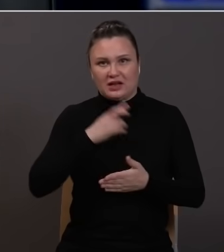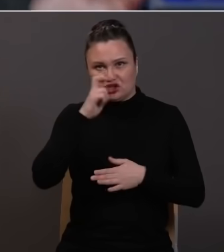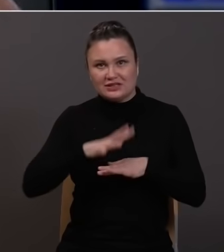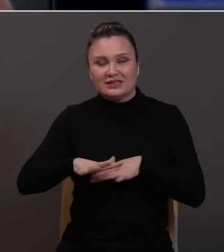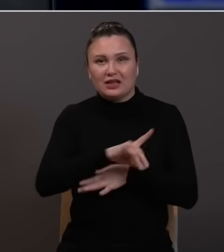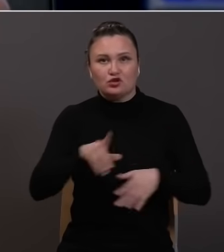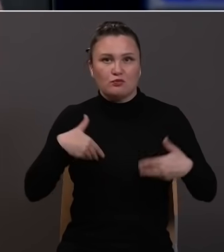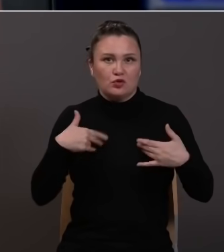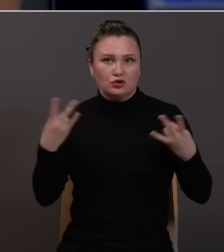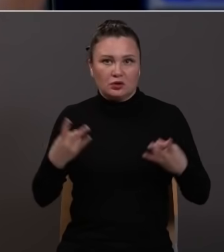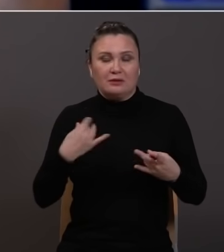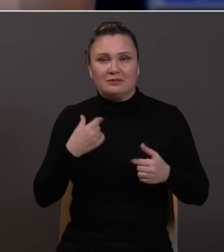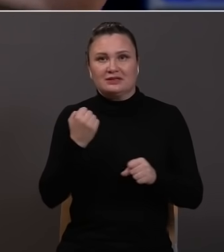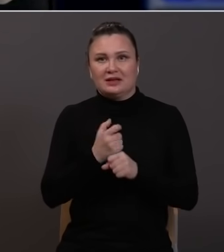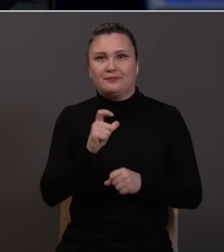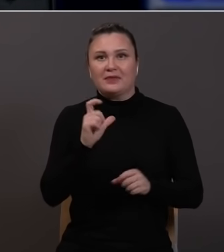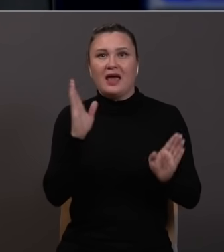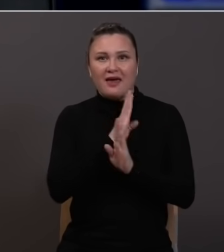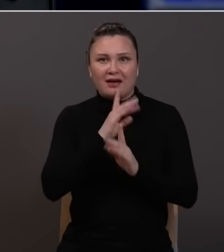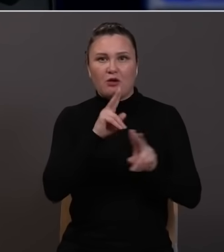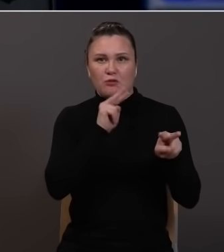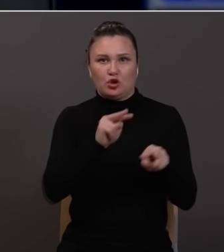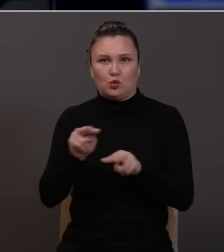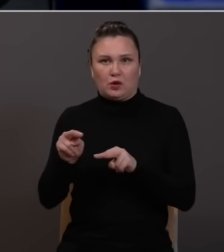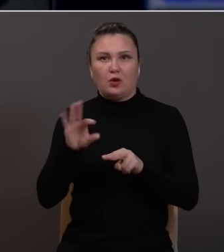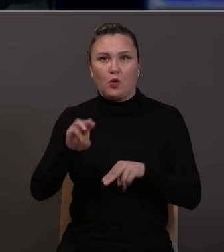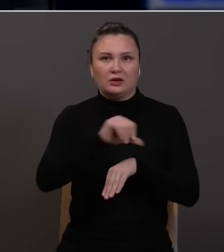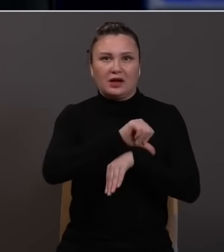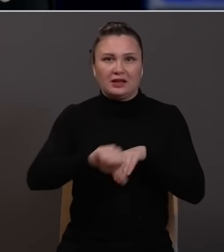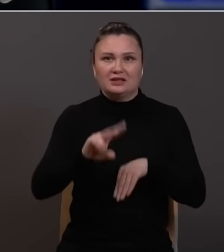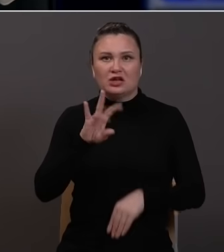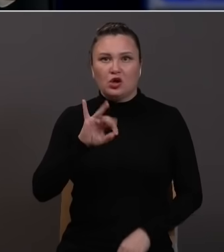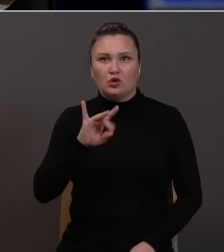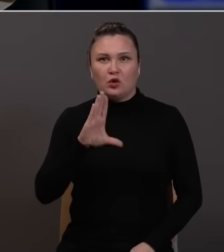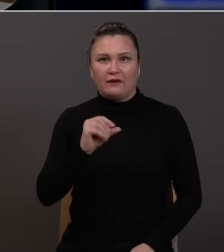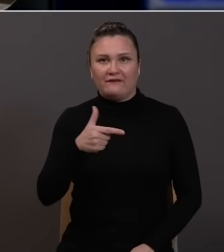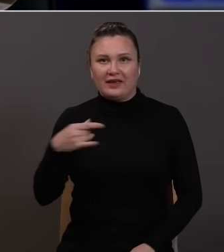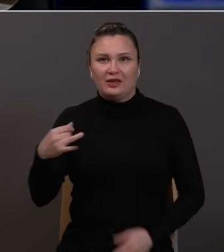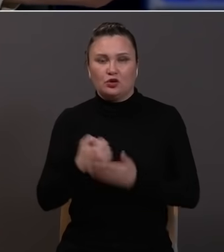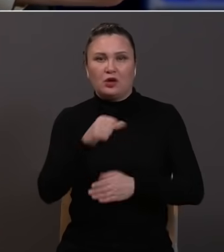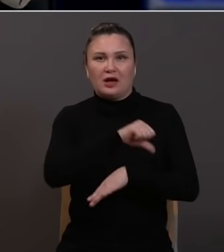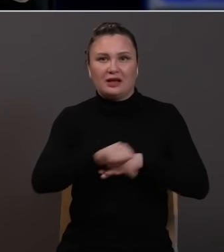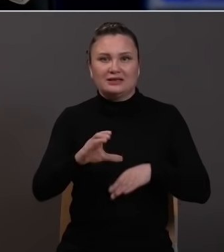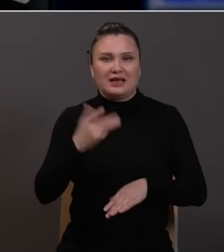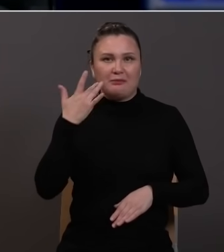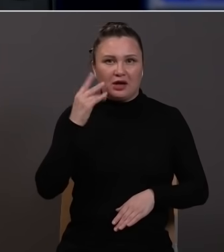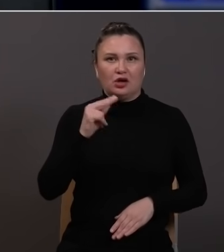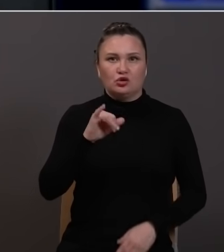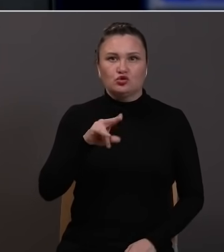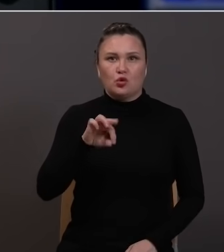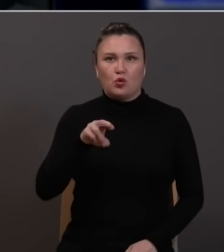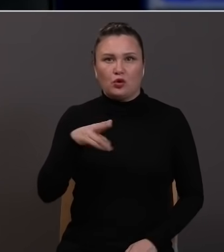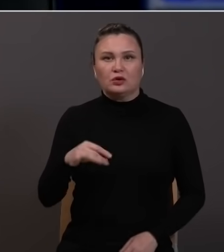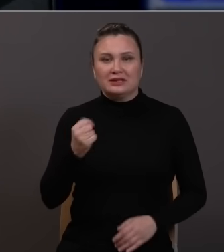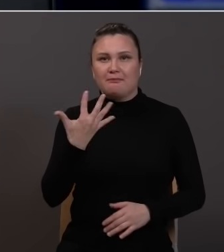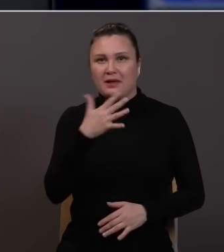И мы сделали этот проект эко-мониторинга. От границы с Норвегией до границы с Америкой, с Чукоткой. За 5 лет мы